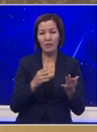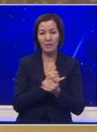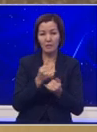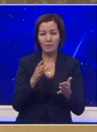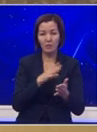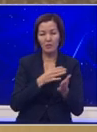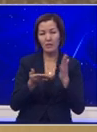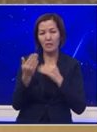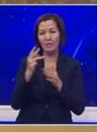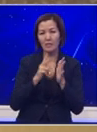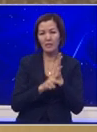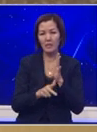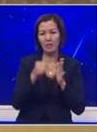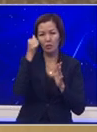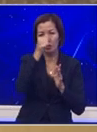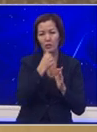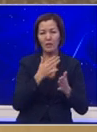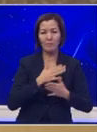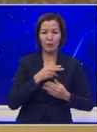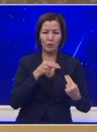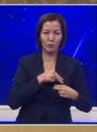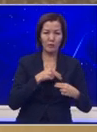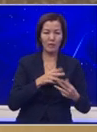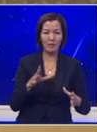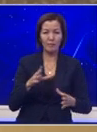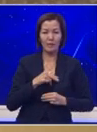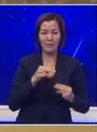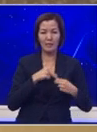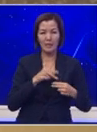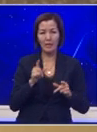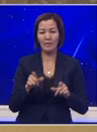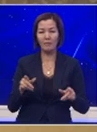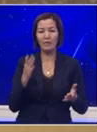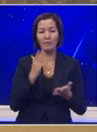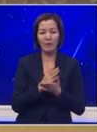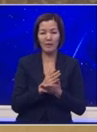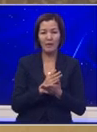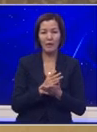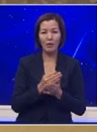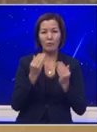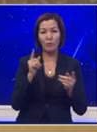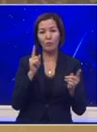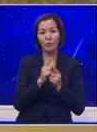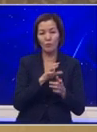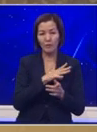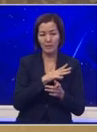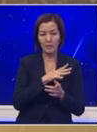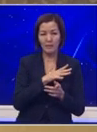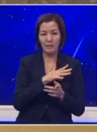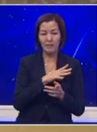Кезінде 80 жылдар біз істеп жүргенде бірге істеген азаматтардың бәрі дарынды жігіттер, қыздар